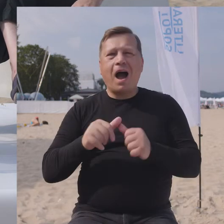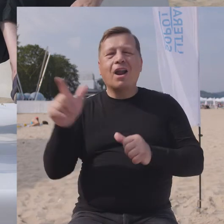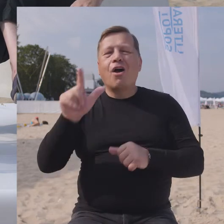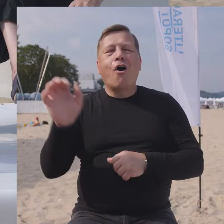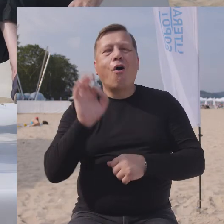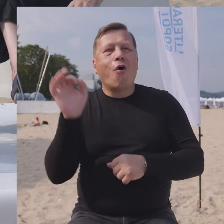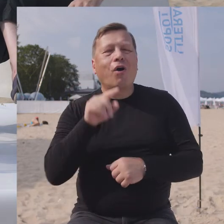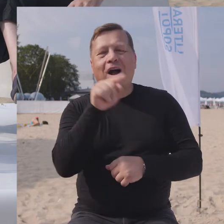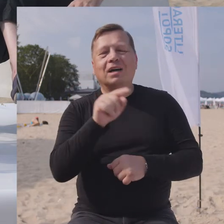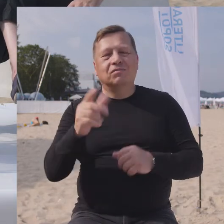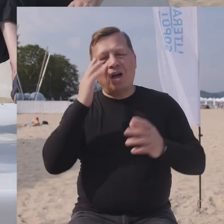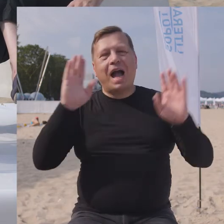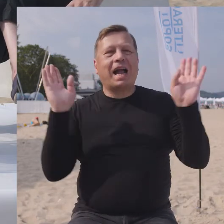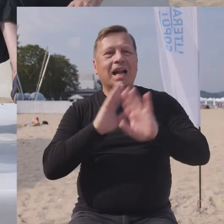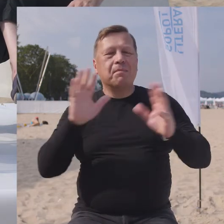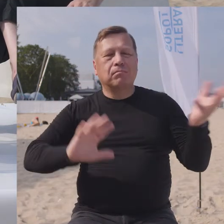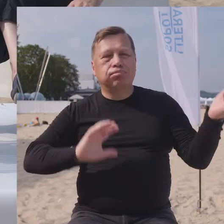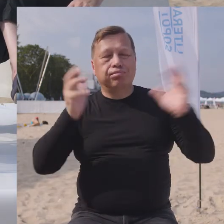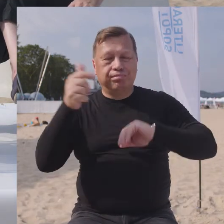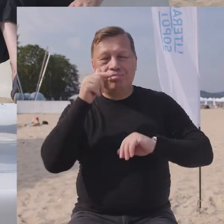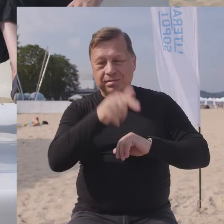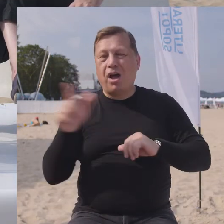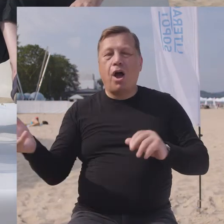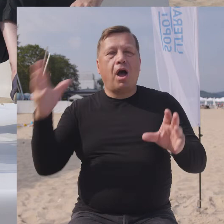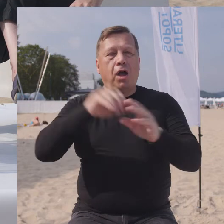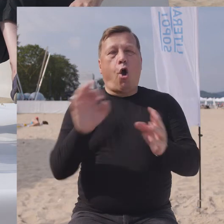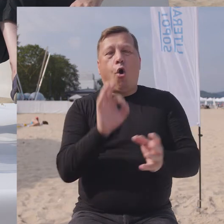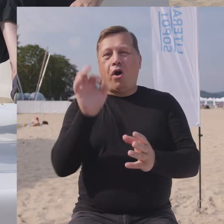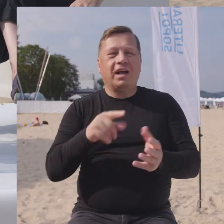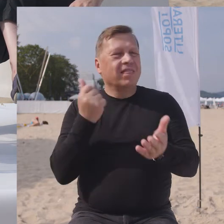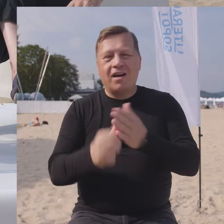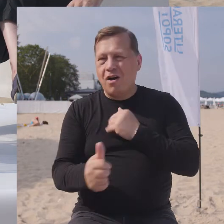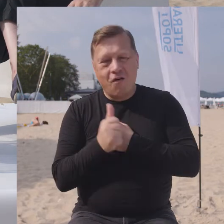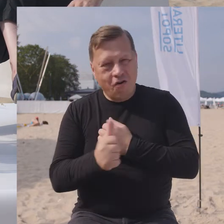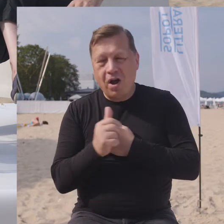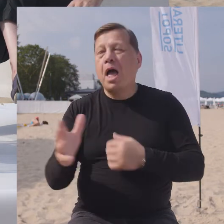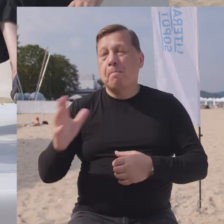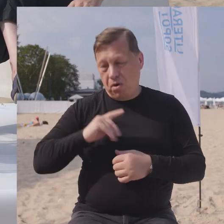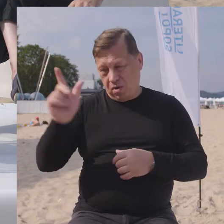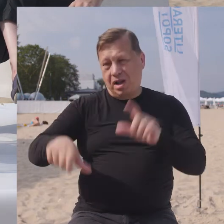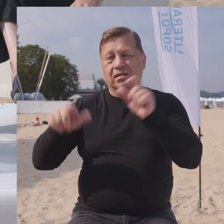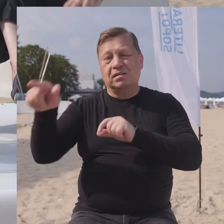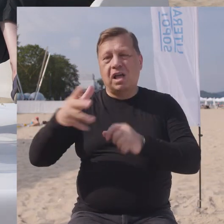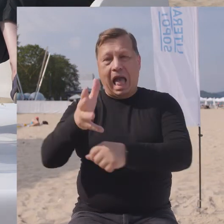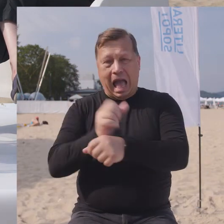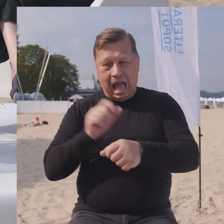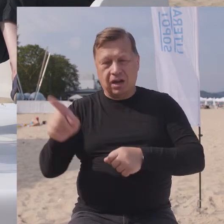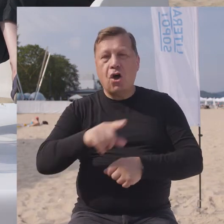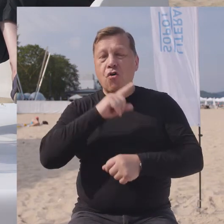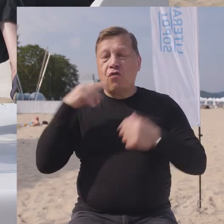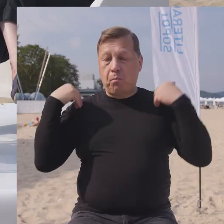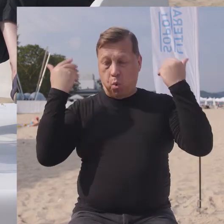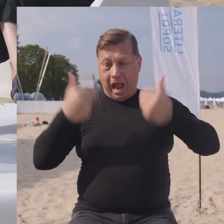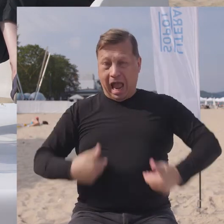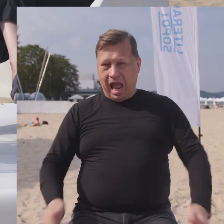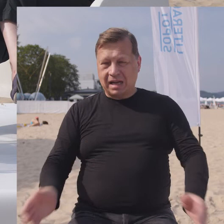związanych z katastrofą klimatyczną mniej więcej raz w tygodniu była aresztowana, ale w bardzo ładnym czerwonym płaszczu, więc świetnie to wychodziło na zdjęciach. Ale to jeszcze był